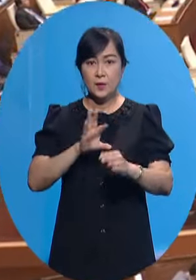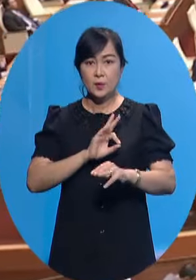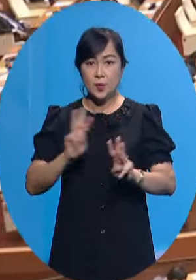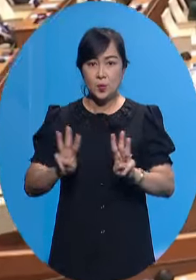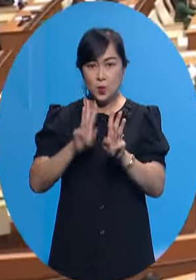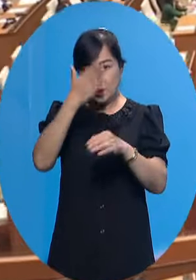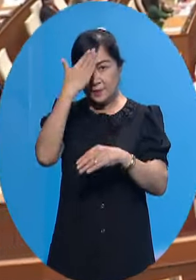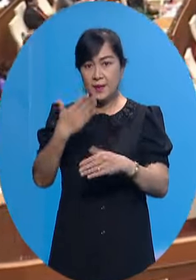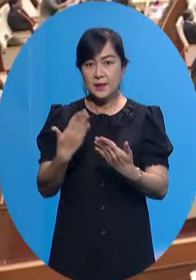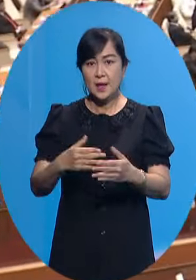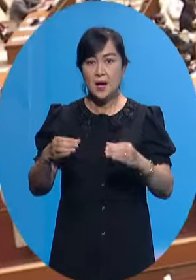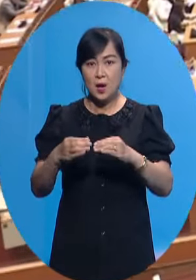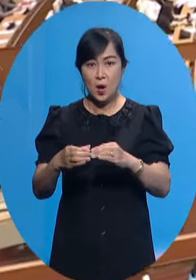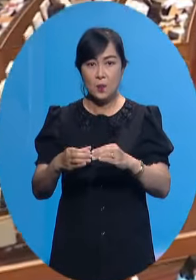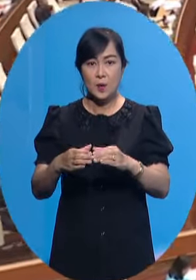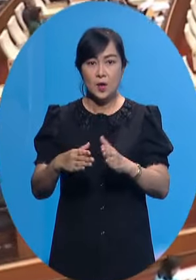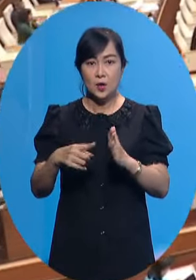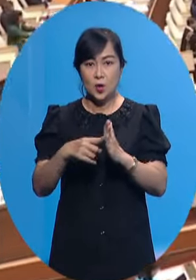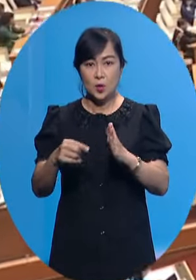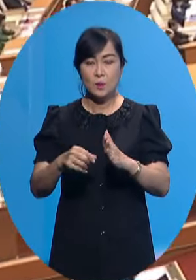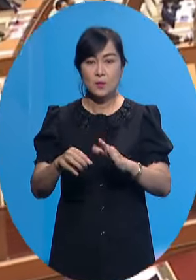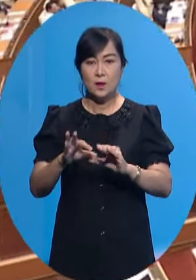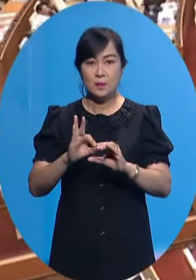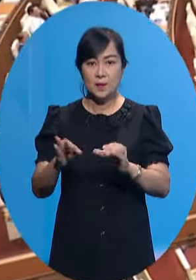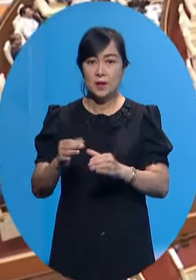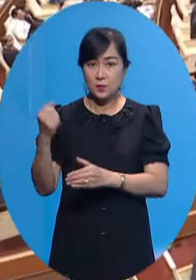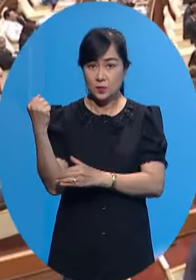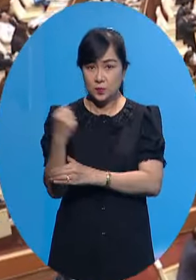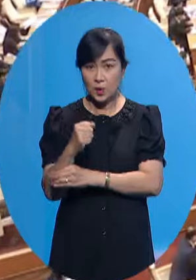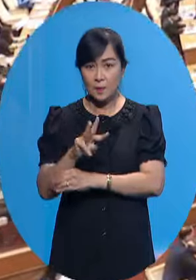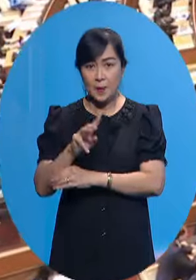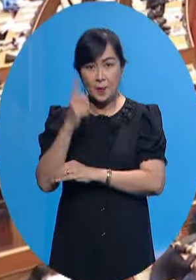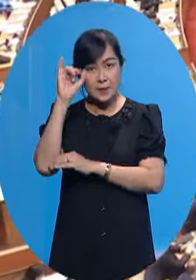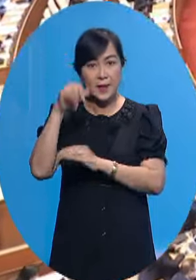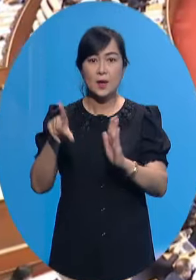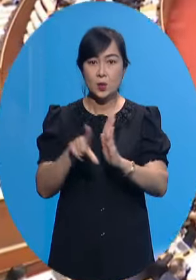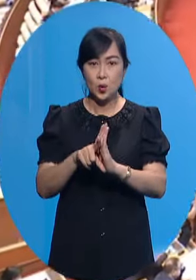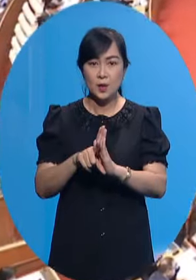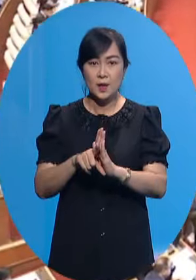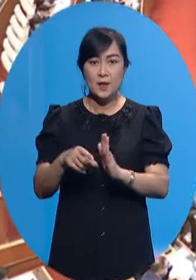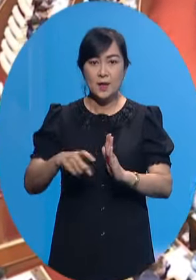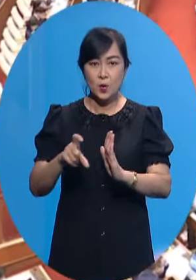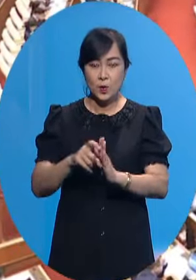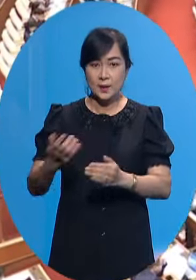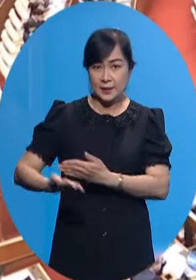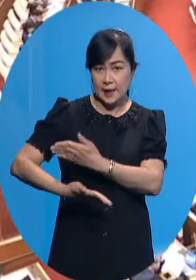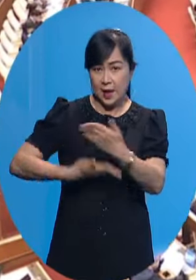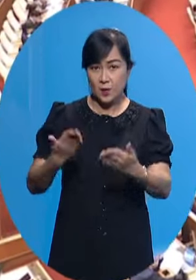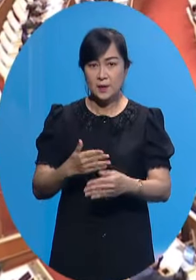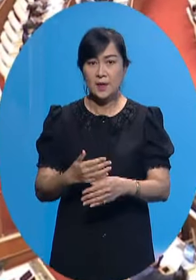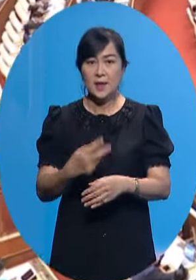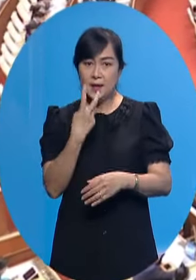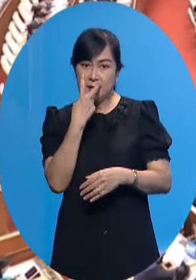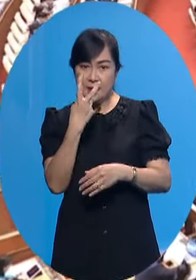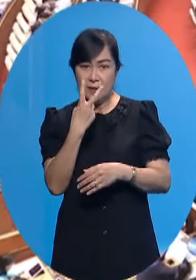quốc hội cho biết đây là kỳ họp có khối lượng nội dung về công tác lập pháp rất lớn với 31 dự án luật dự thảo nghị quyết được thảo luận trong đó